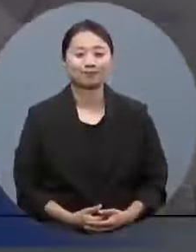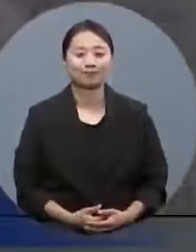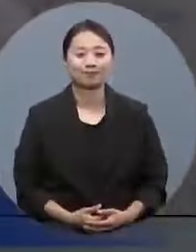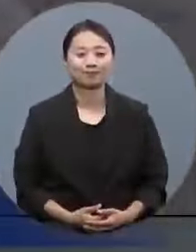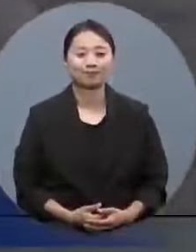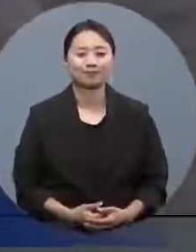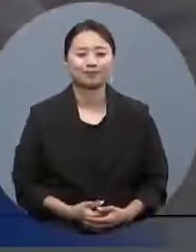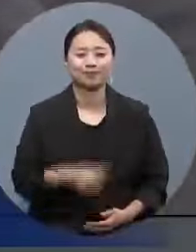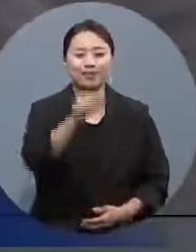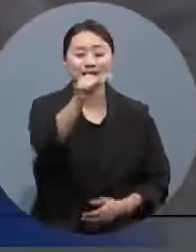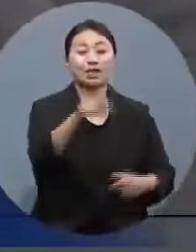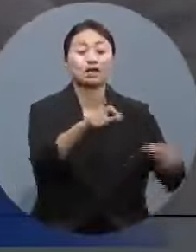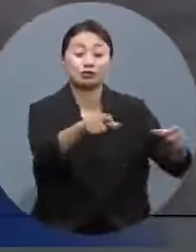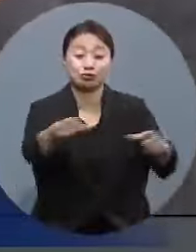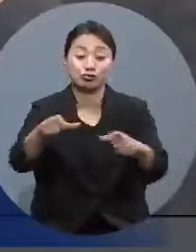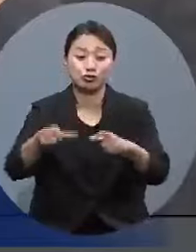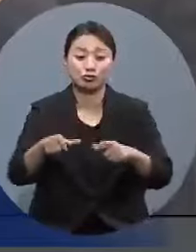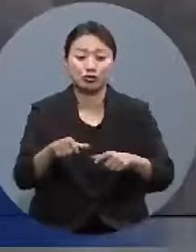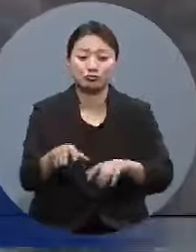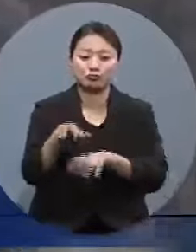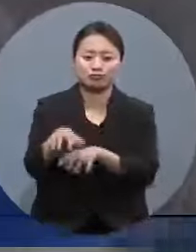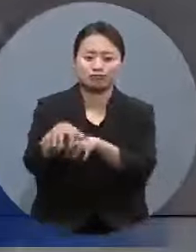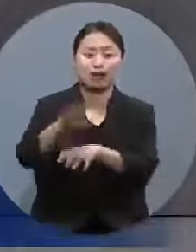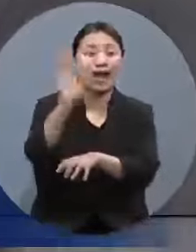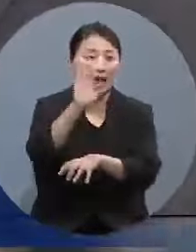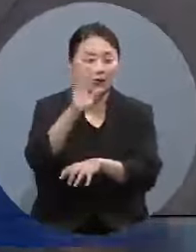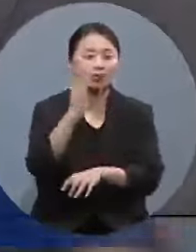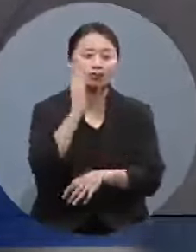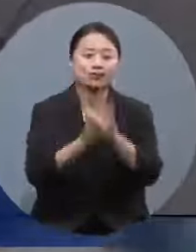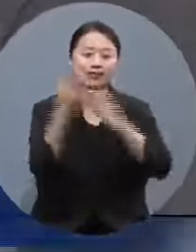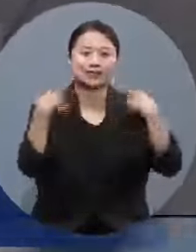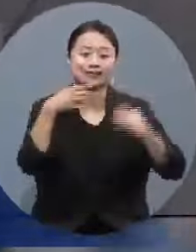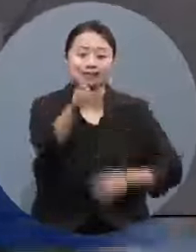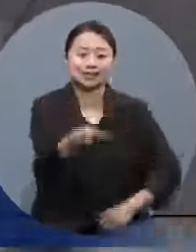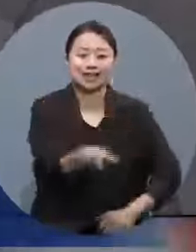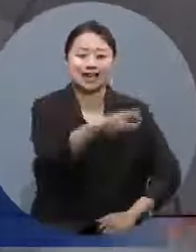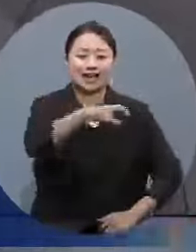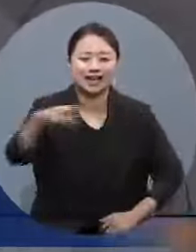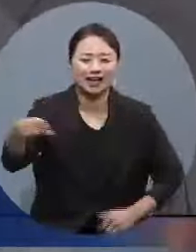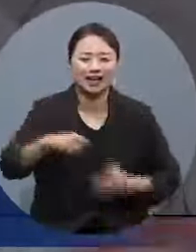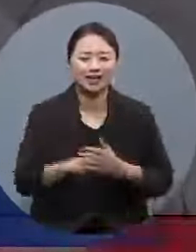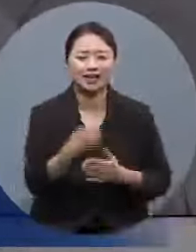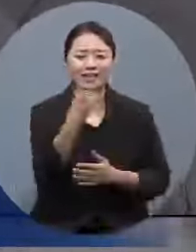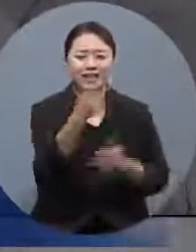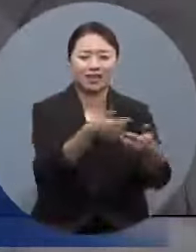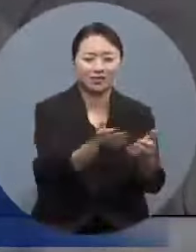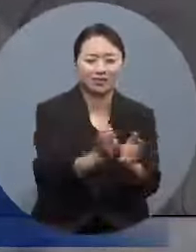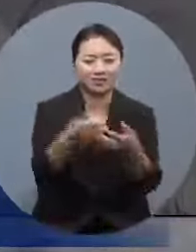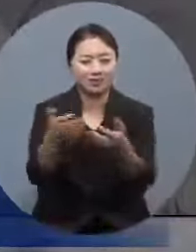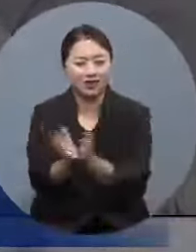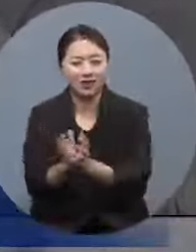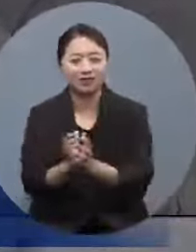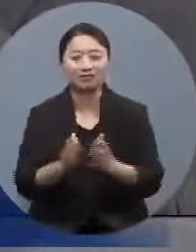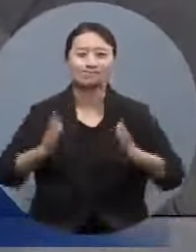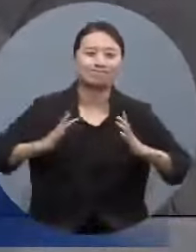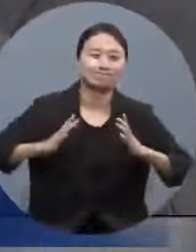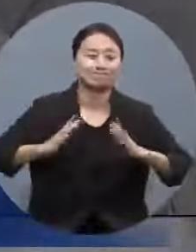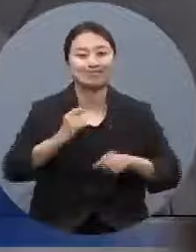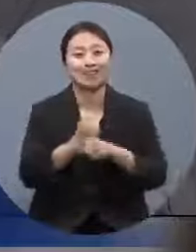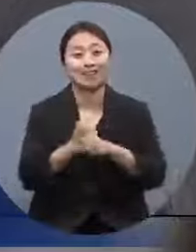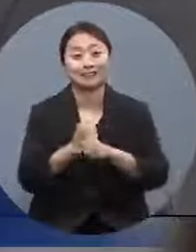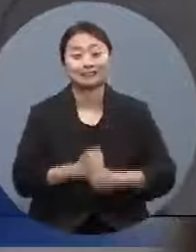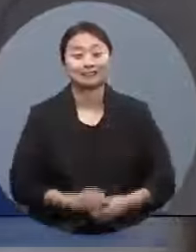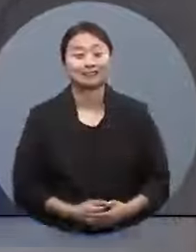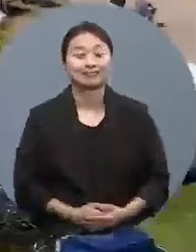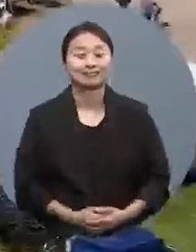부분이 퍼레이드만 진행이 되는 게 아니라 시청사원이 오시면 각각 2분씩 총 다섯 개 부분이 별도의 장기 자랑을 하는 시간을